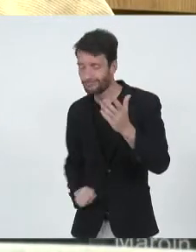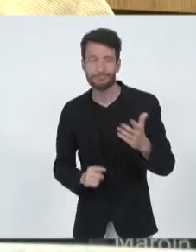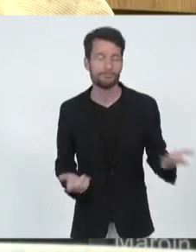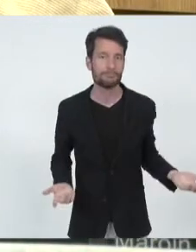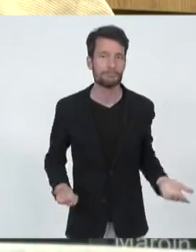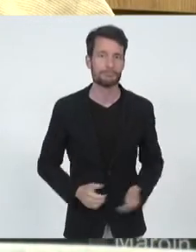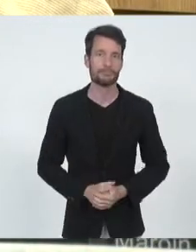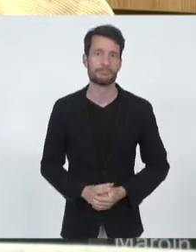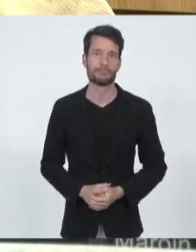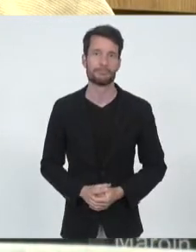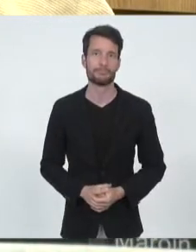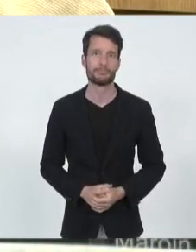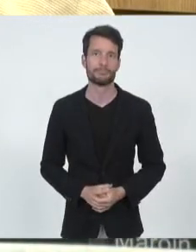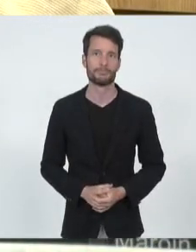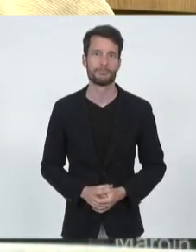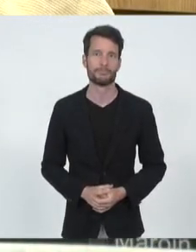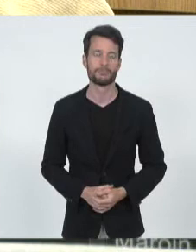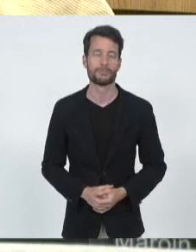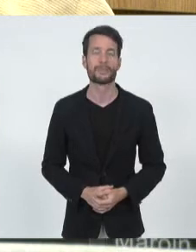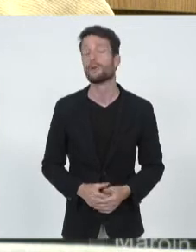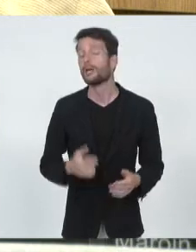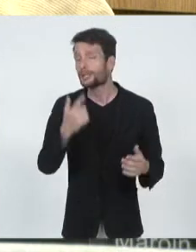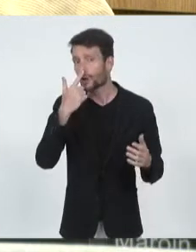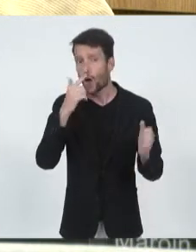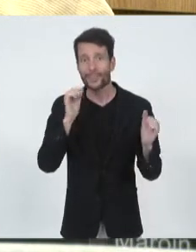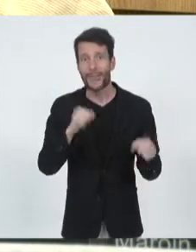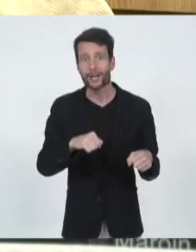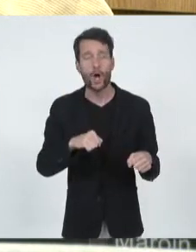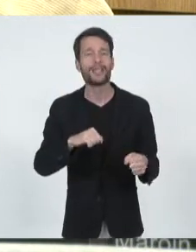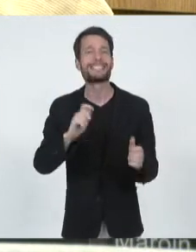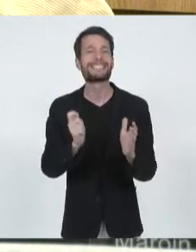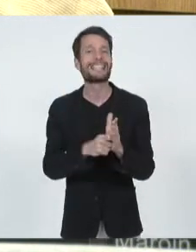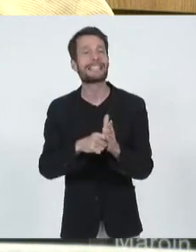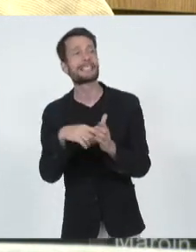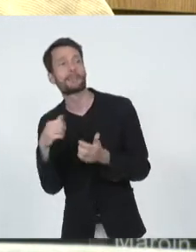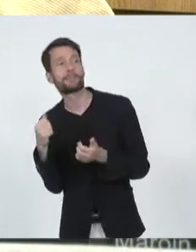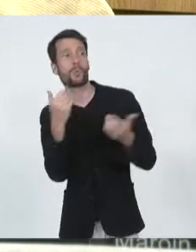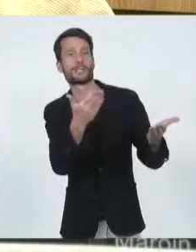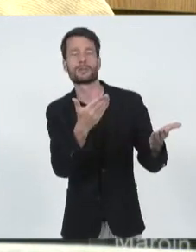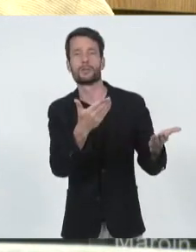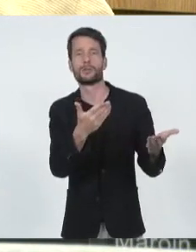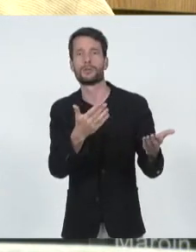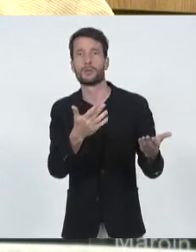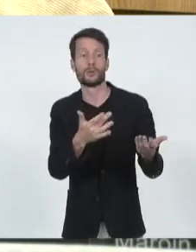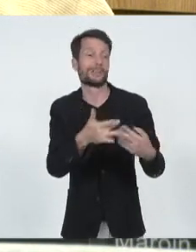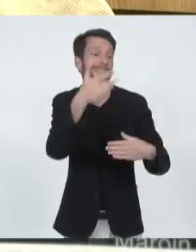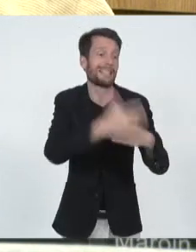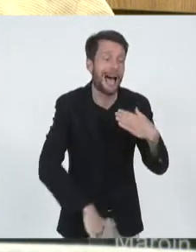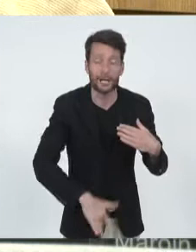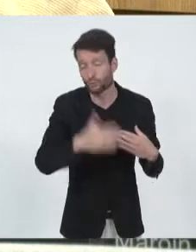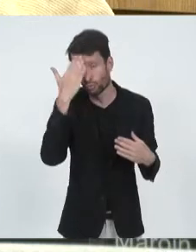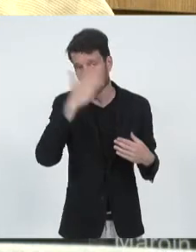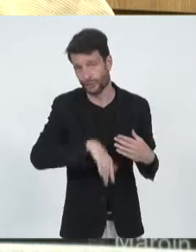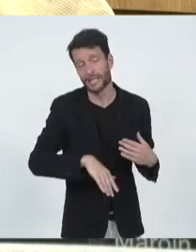Ensuite, je suis bien d'accord que la date de dépôt de cette proposition n'était pas très satisfaisante pour un sujet